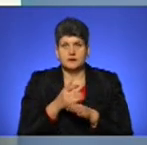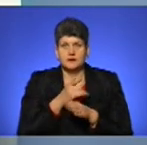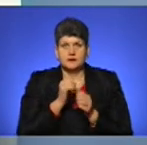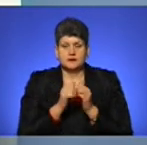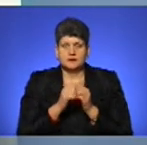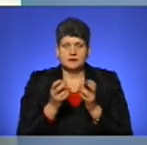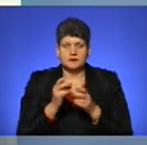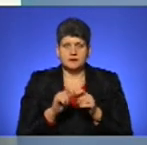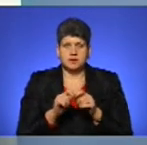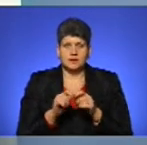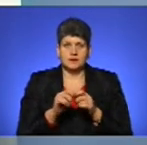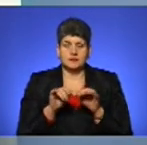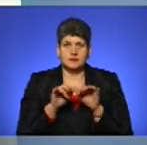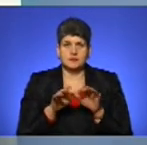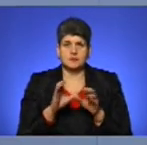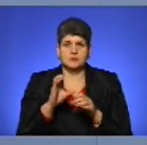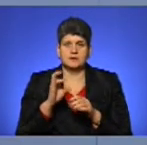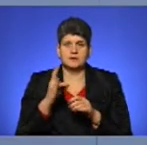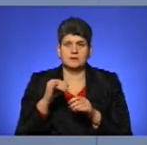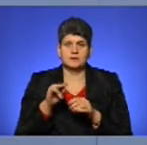на наявність ВІЛ-СНІДу?